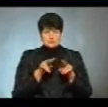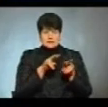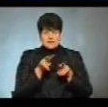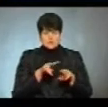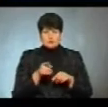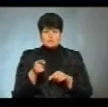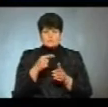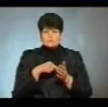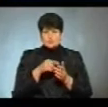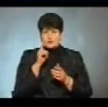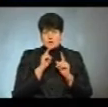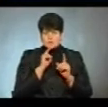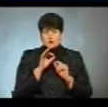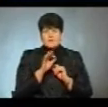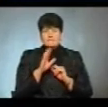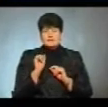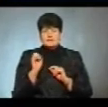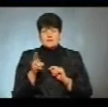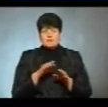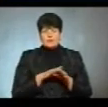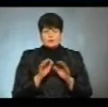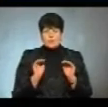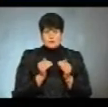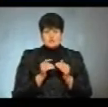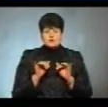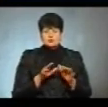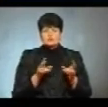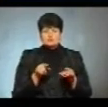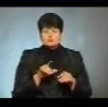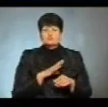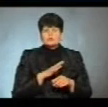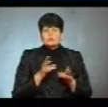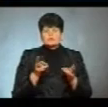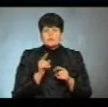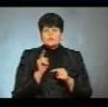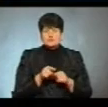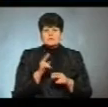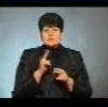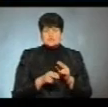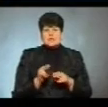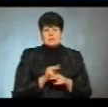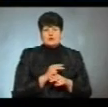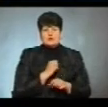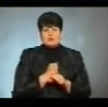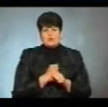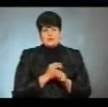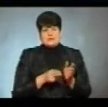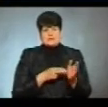Тернопільської міськради Олег Вітик, повне обмеження руху було необхідне для того, щоб завершити ремонтні роботи на залізничному